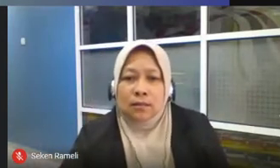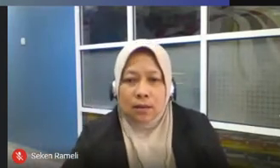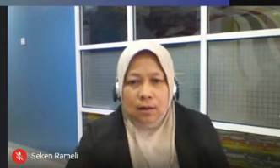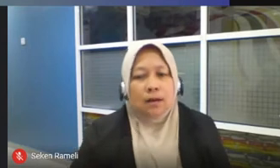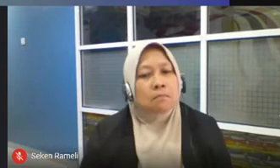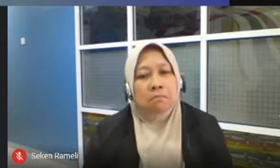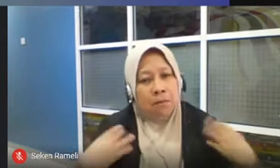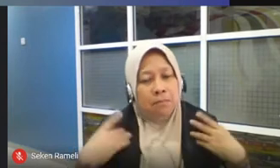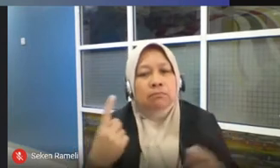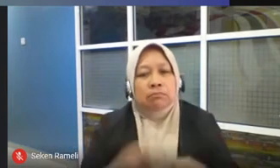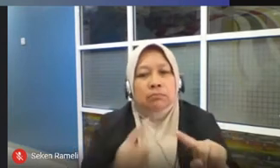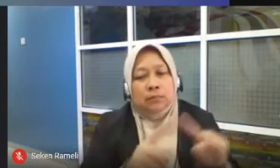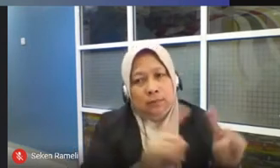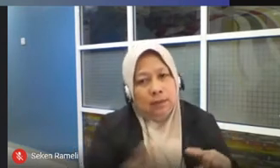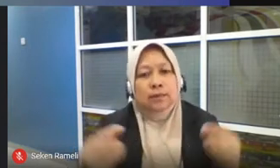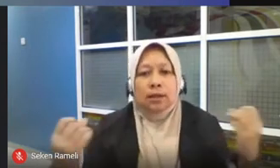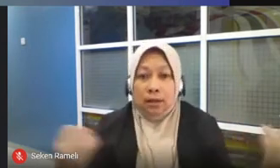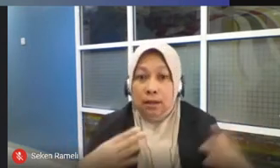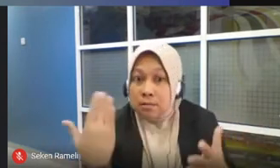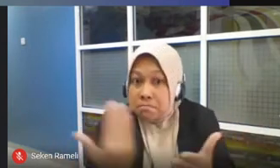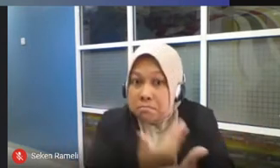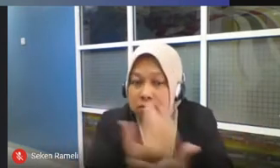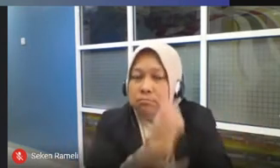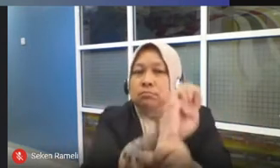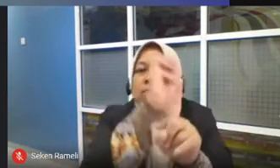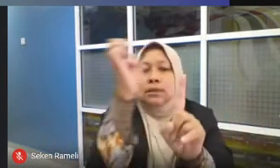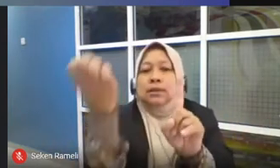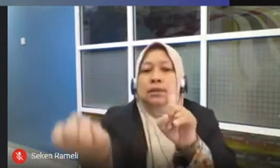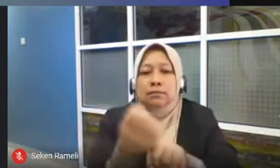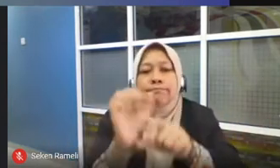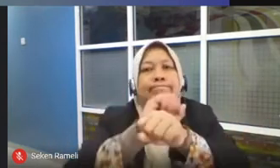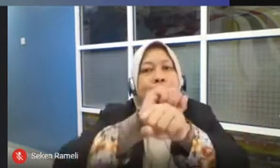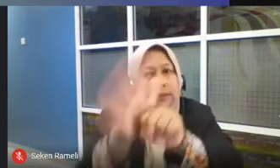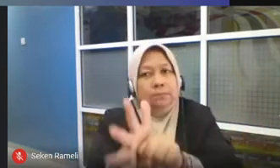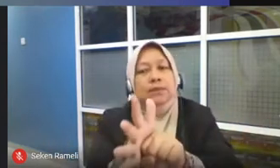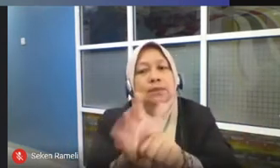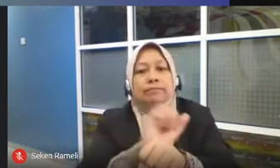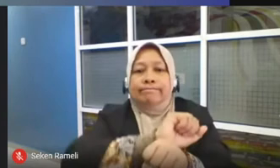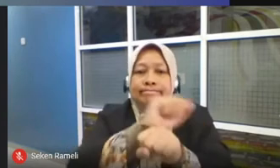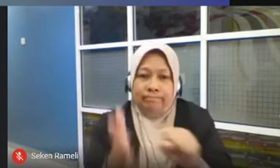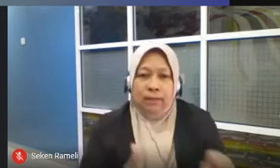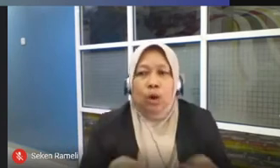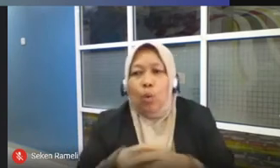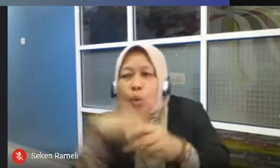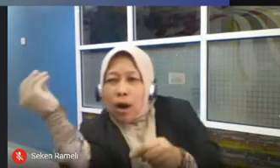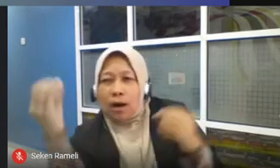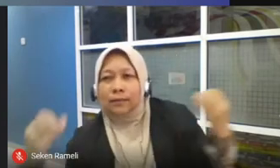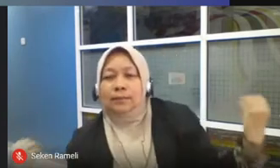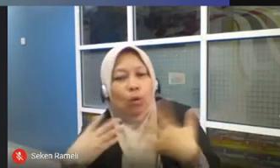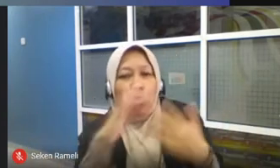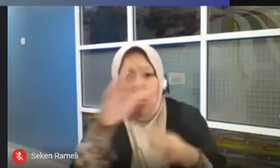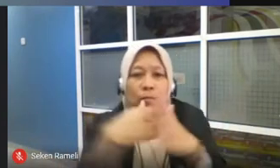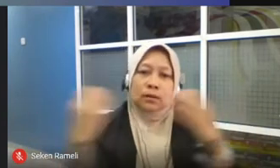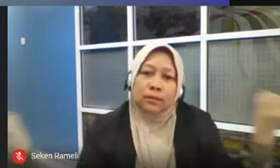sebagainya. Okay, dan sekarang ni terbaru environment lah, pandemik, orang mula takut dengan pandemik, takut nak keluar dan sebagainya.